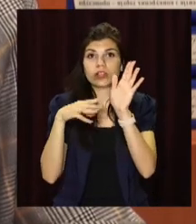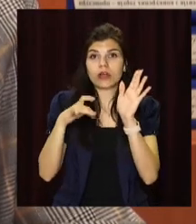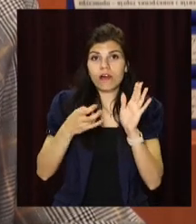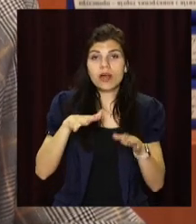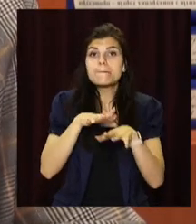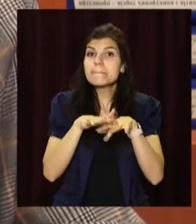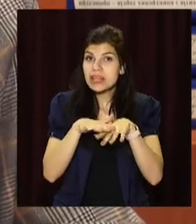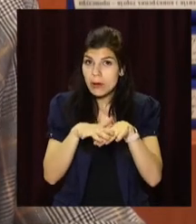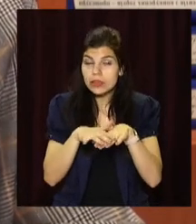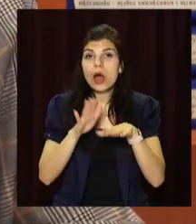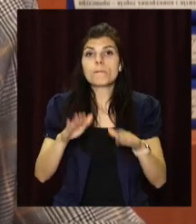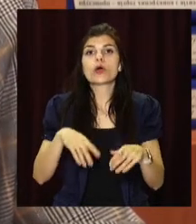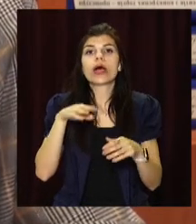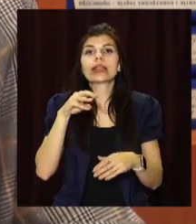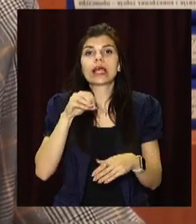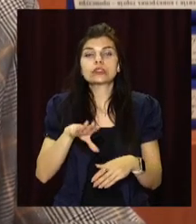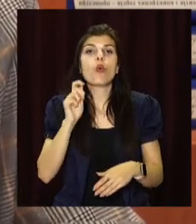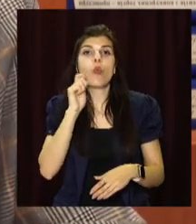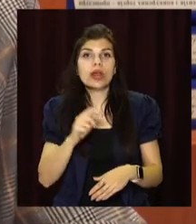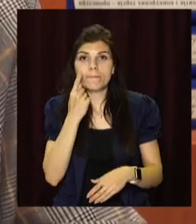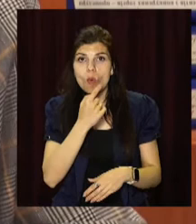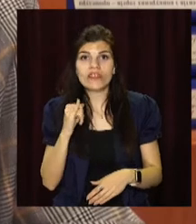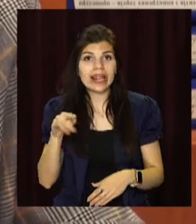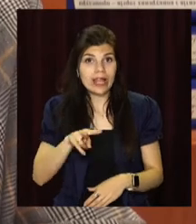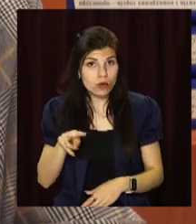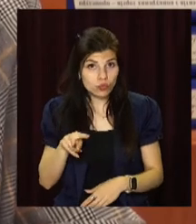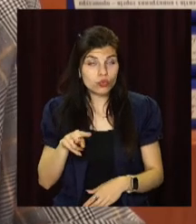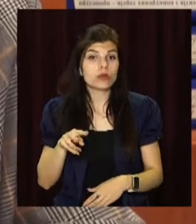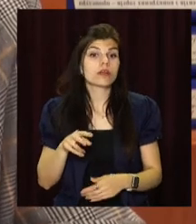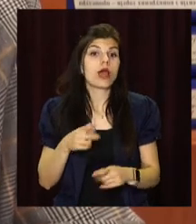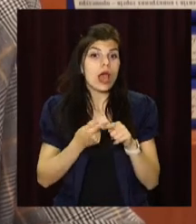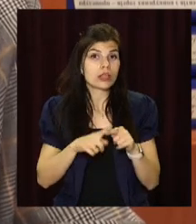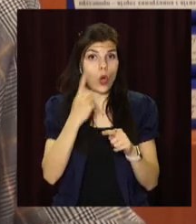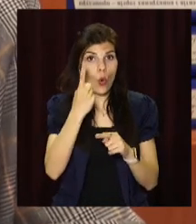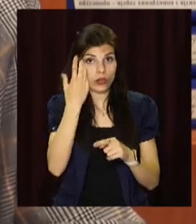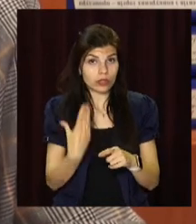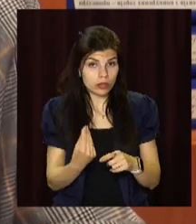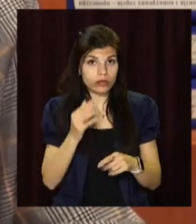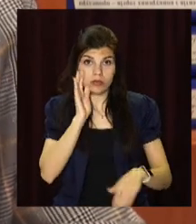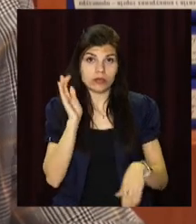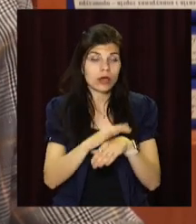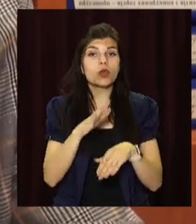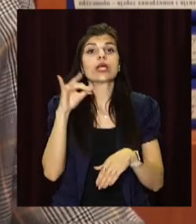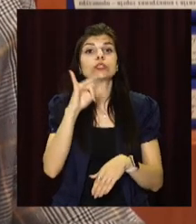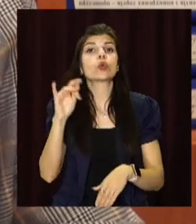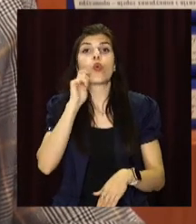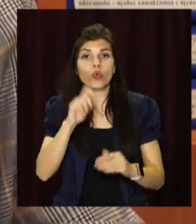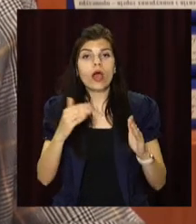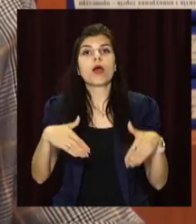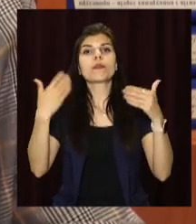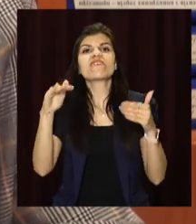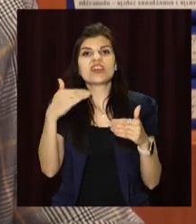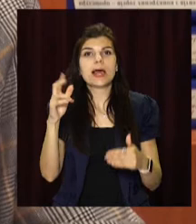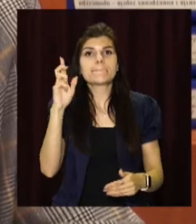тест з математики, потім тест з української мови і літератури і мови – це один день. Далі історія України, далі